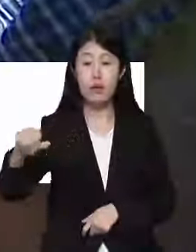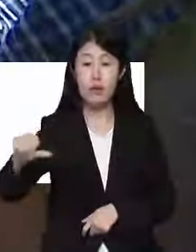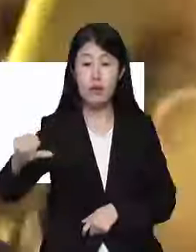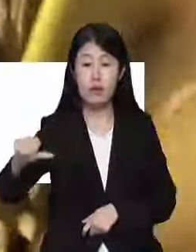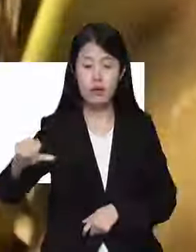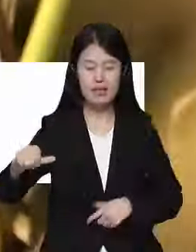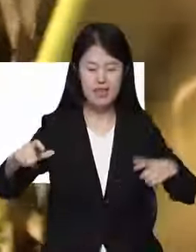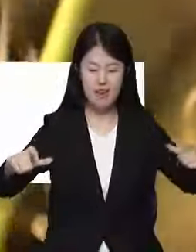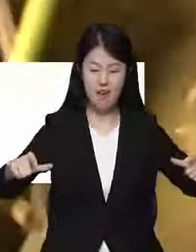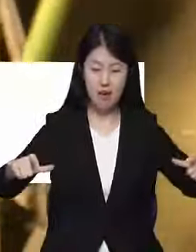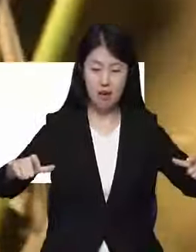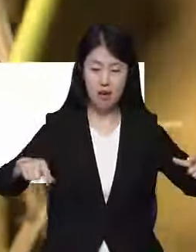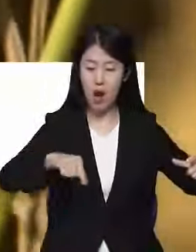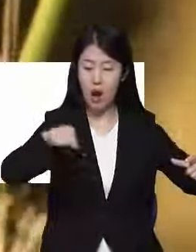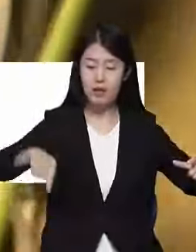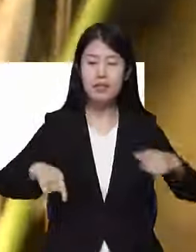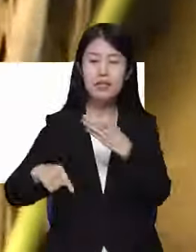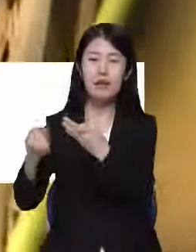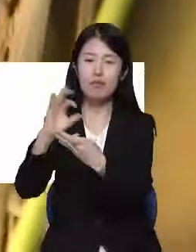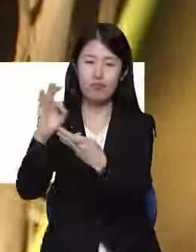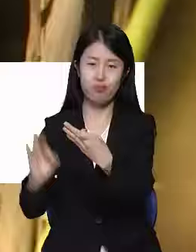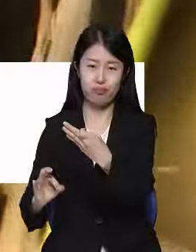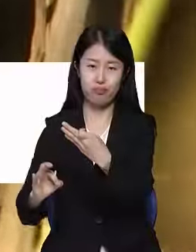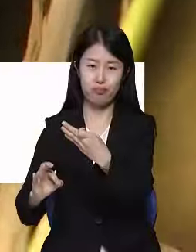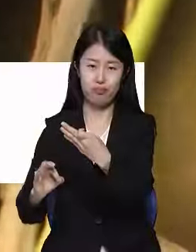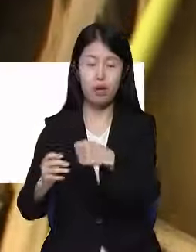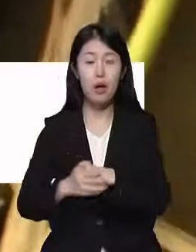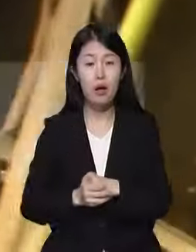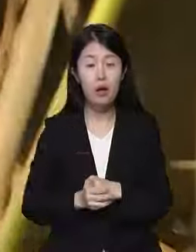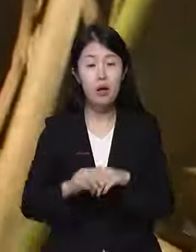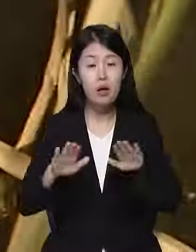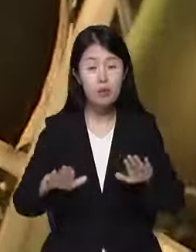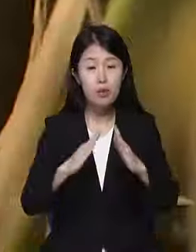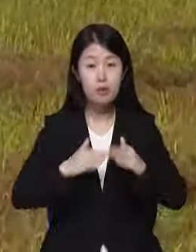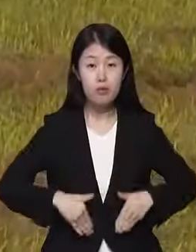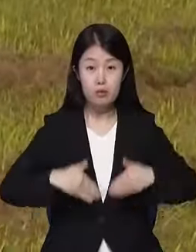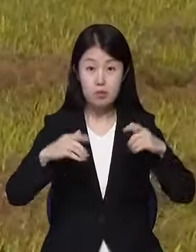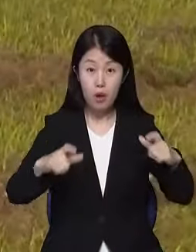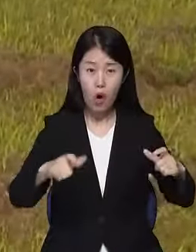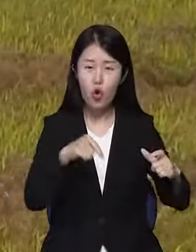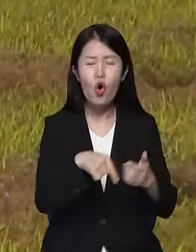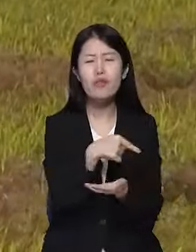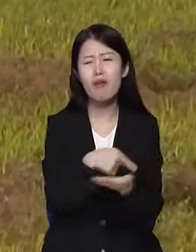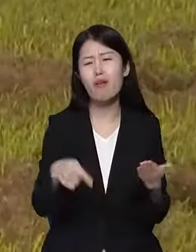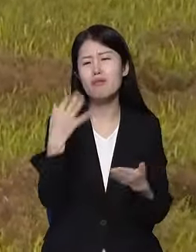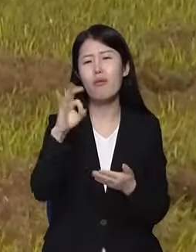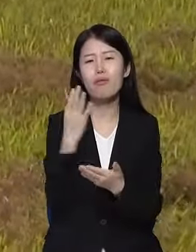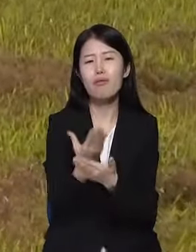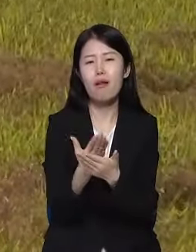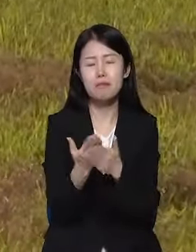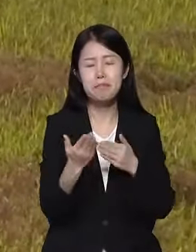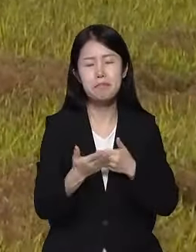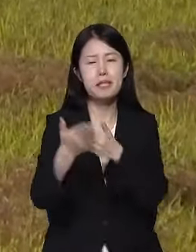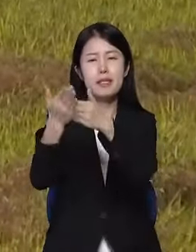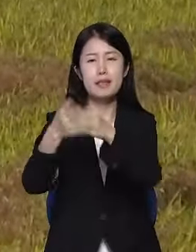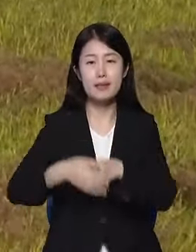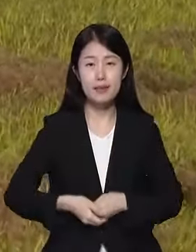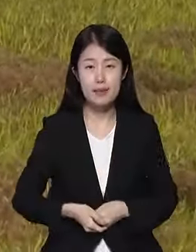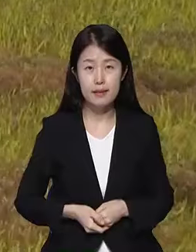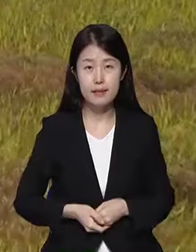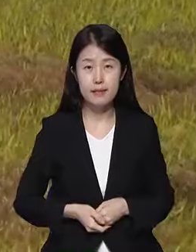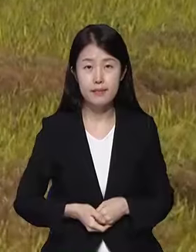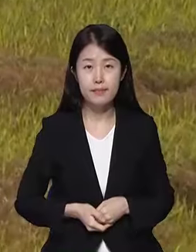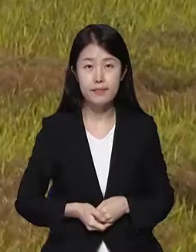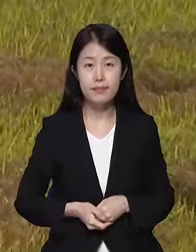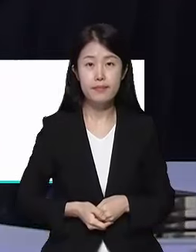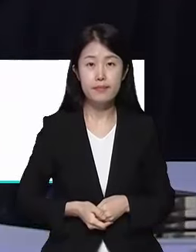면적의 14%에 육박하고 있는 가운데 전남도는 벼멸구 피해를 재해로 인정해달라고 건의했습니다.